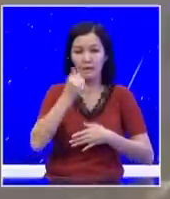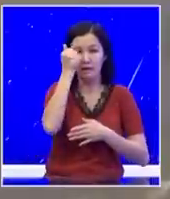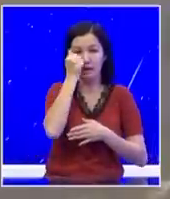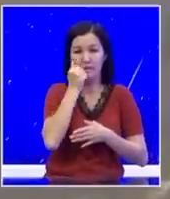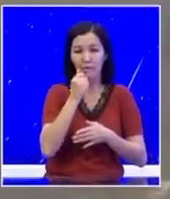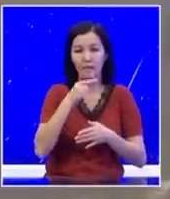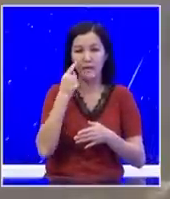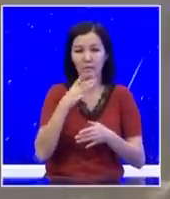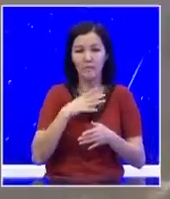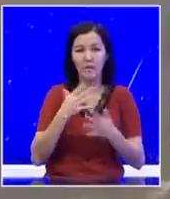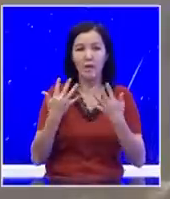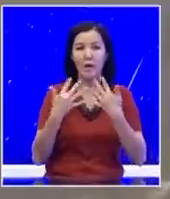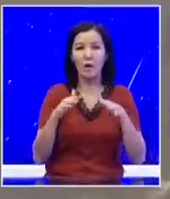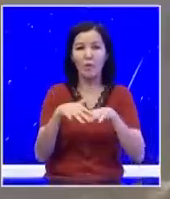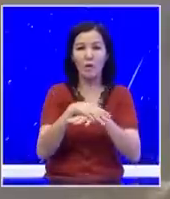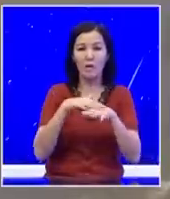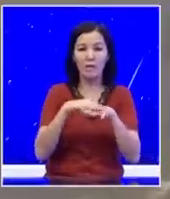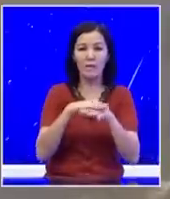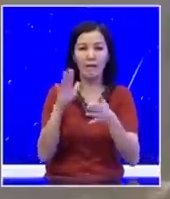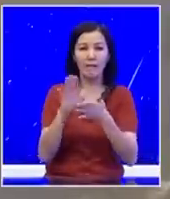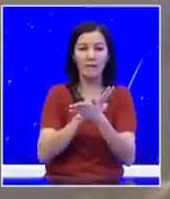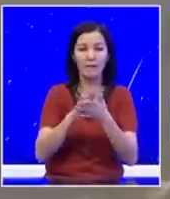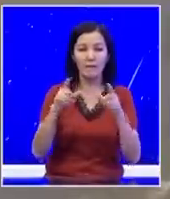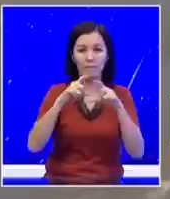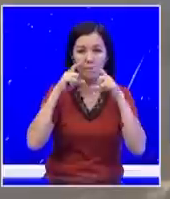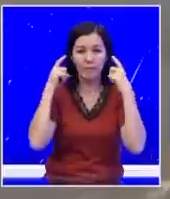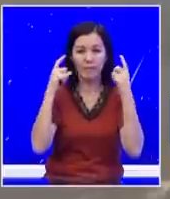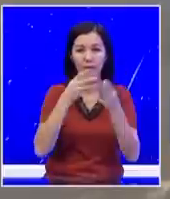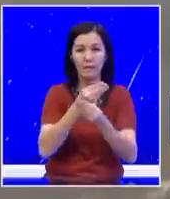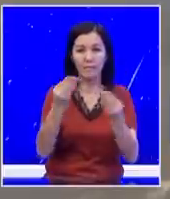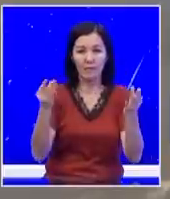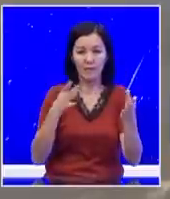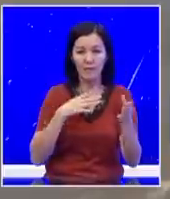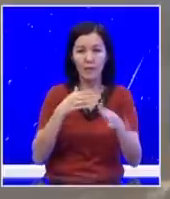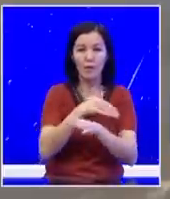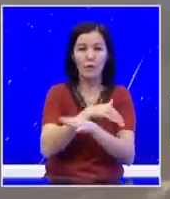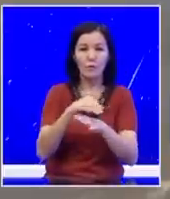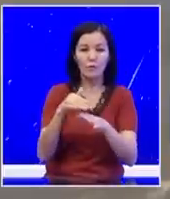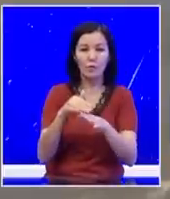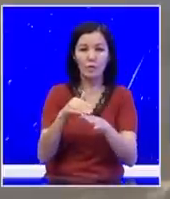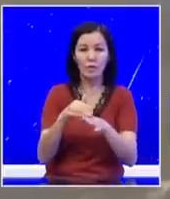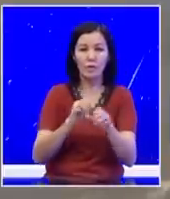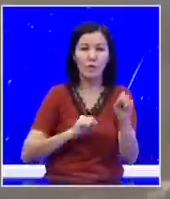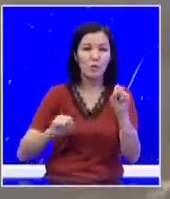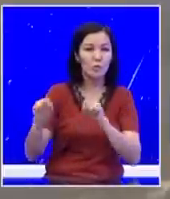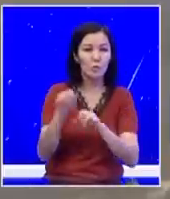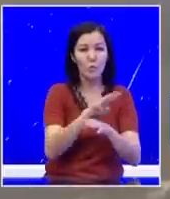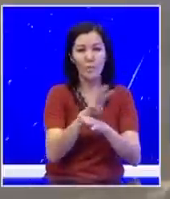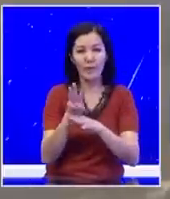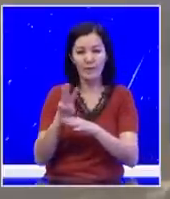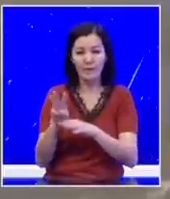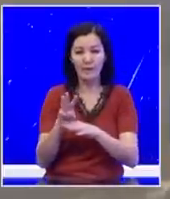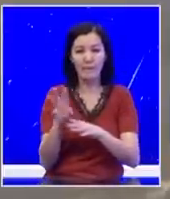халқына тегін бетпердер таратудамыз. Көшемізді жуып,